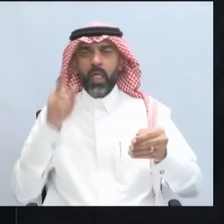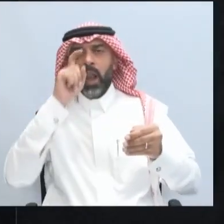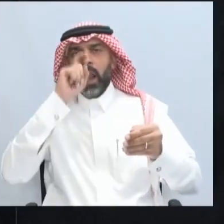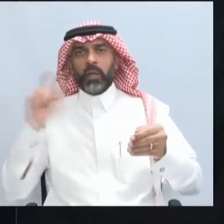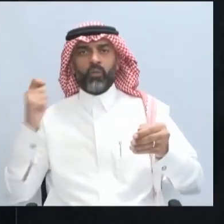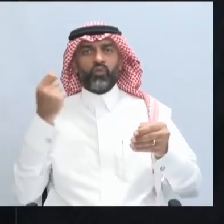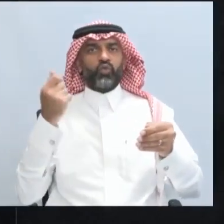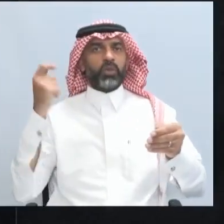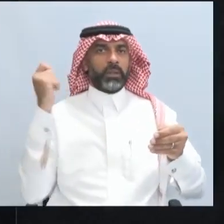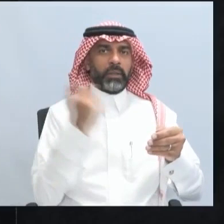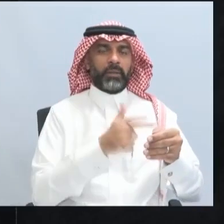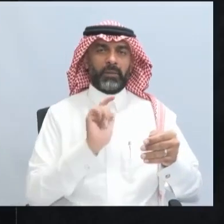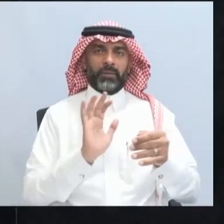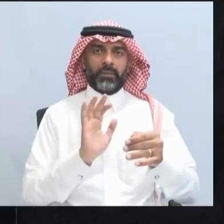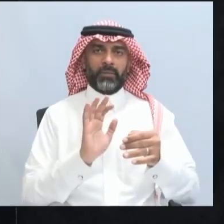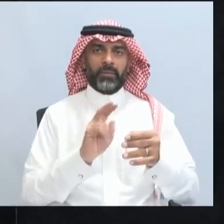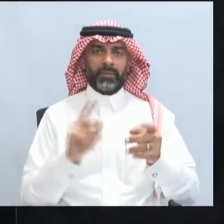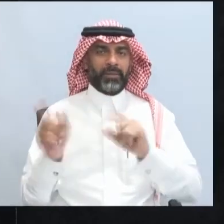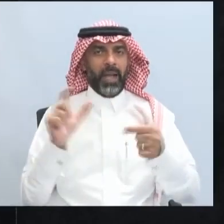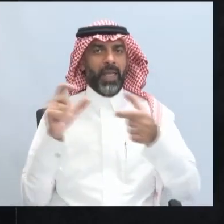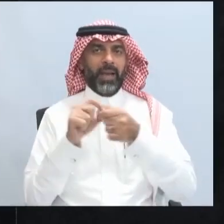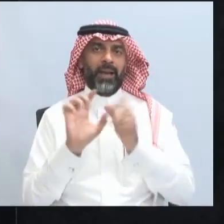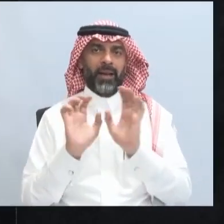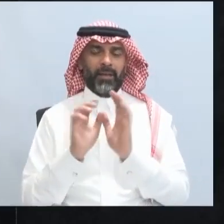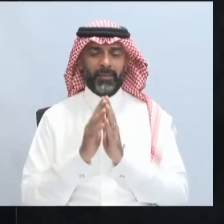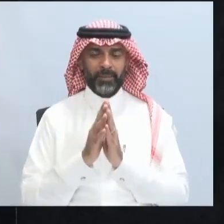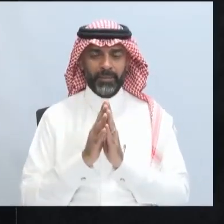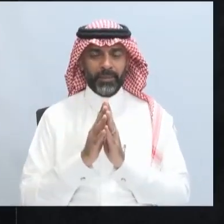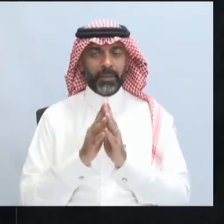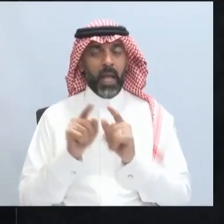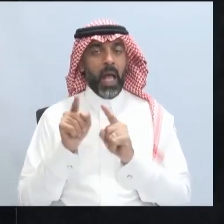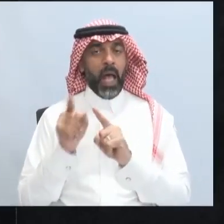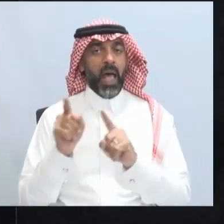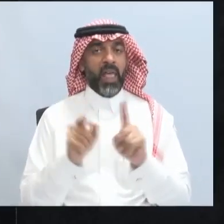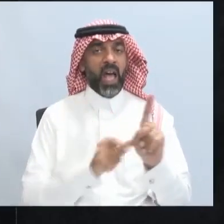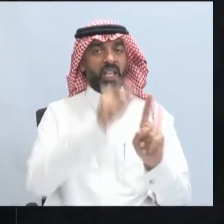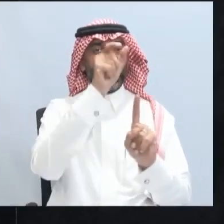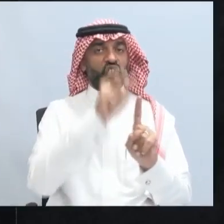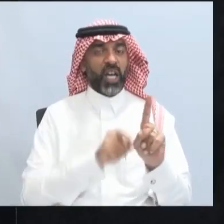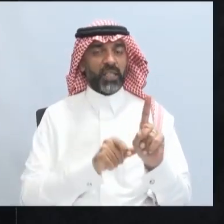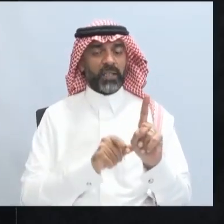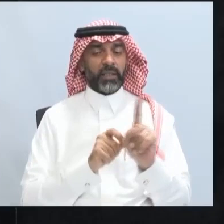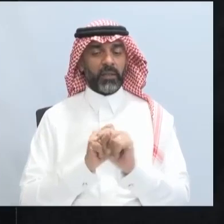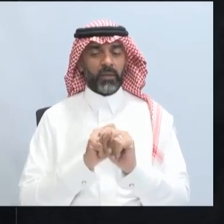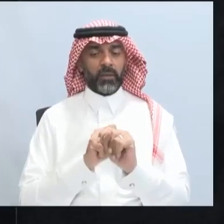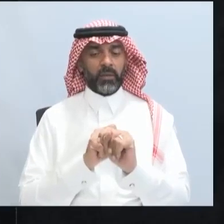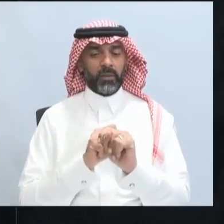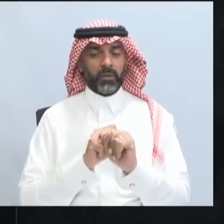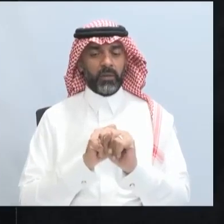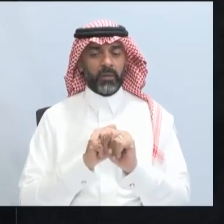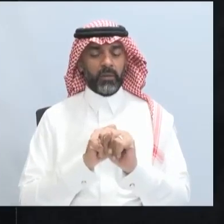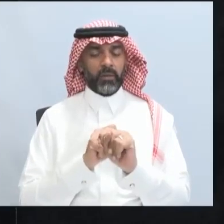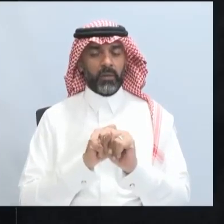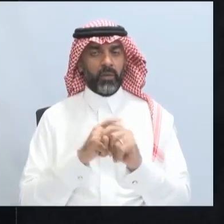محل او وارده على الحق في وجود الاشخاص هذا الشخص ما المقصود به ما معناه الاصطلاحي من